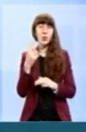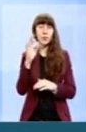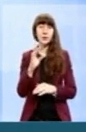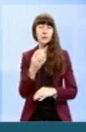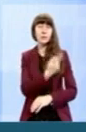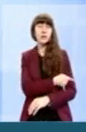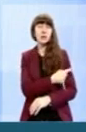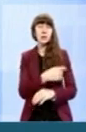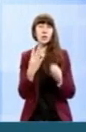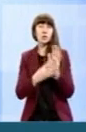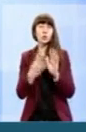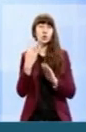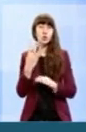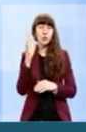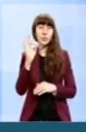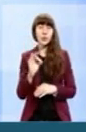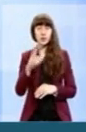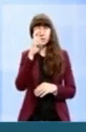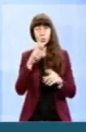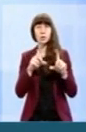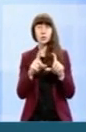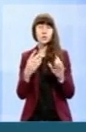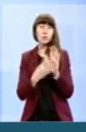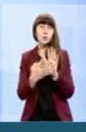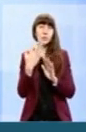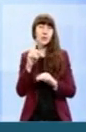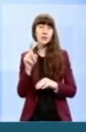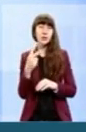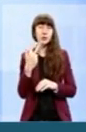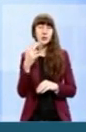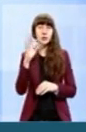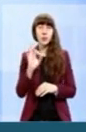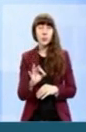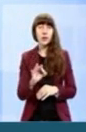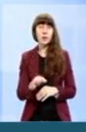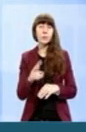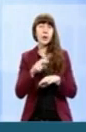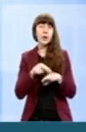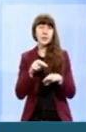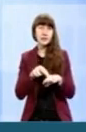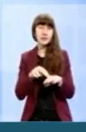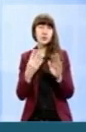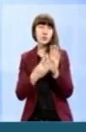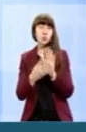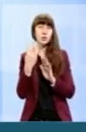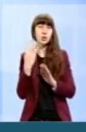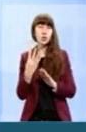здравоохранения 94%, государственные органы 95,3%, правоохранительные органы